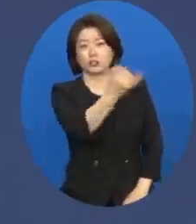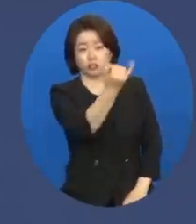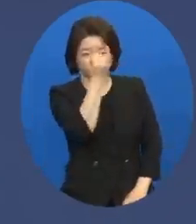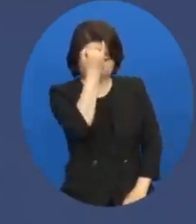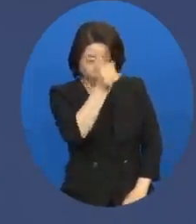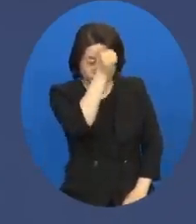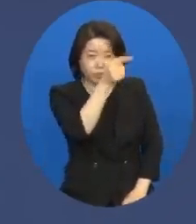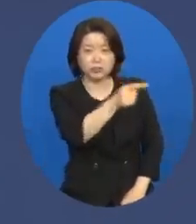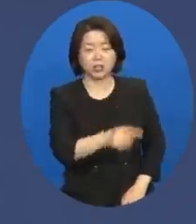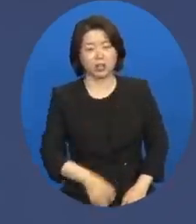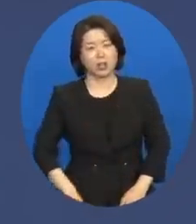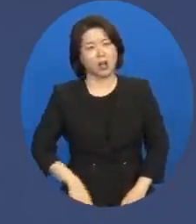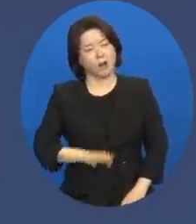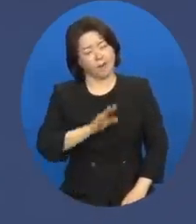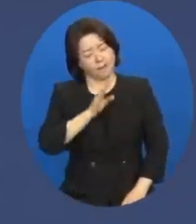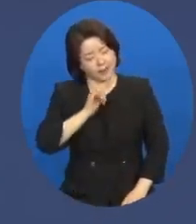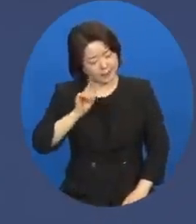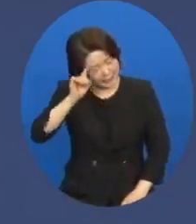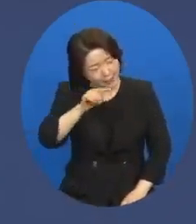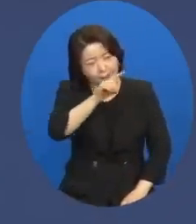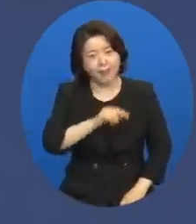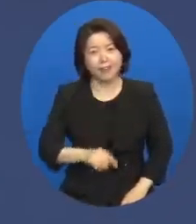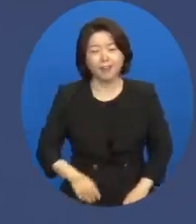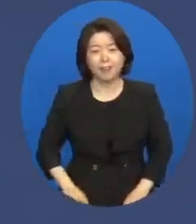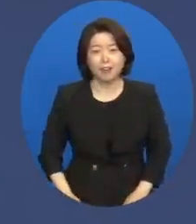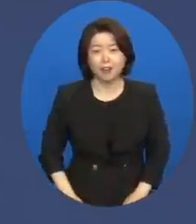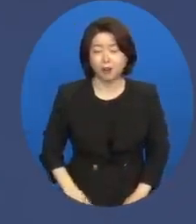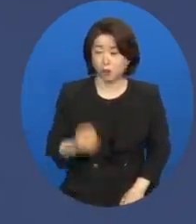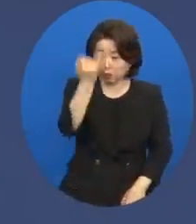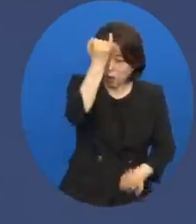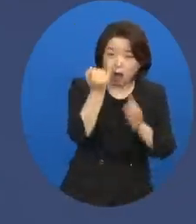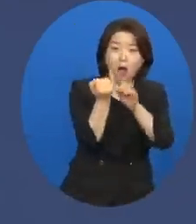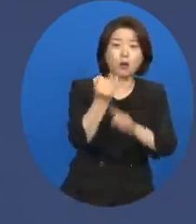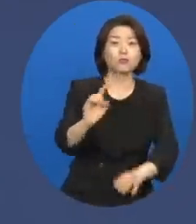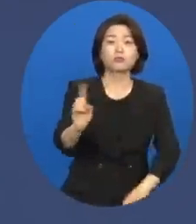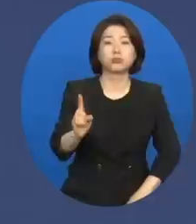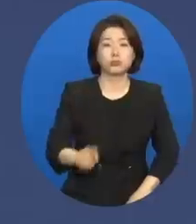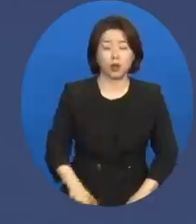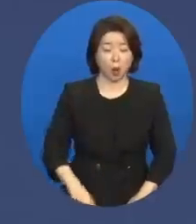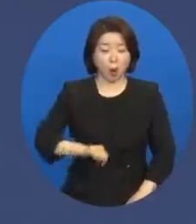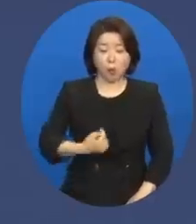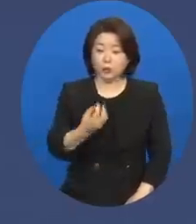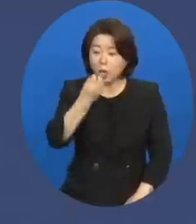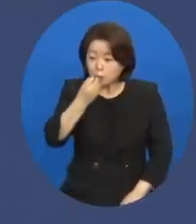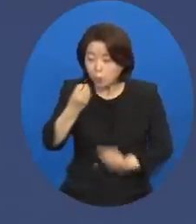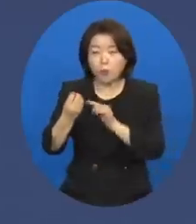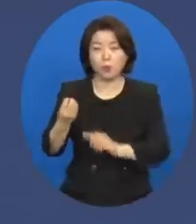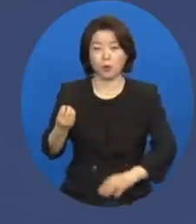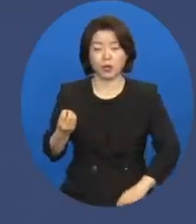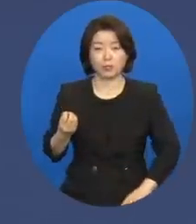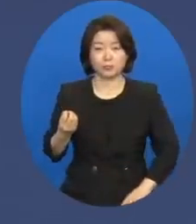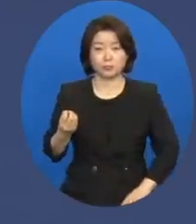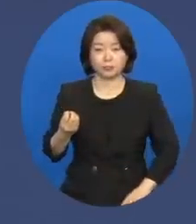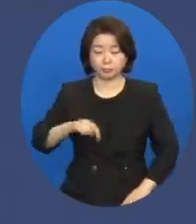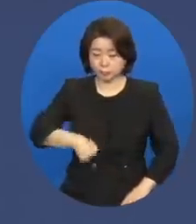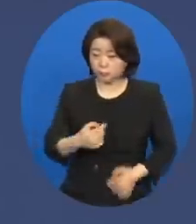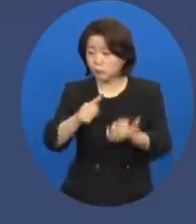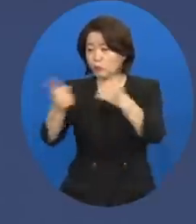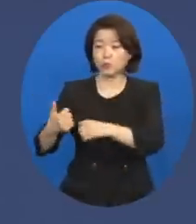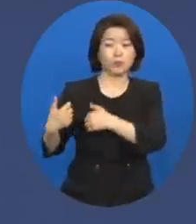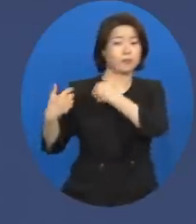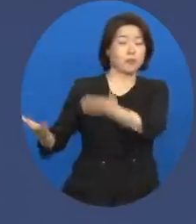아, 나 정말 짜증나고 아니 그렇게 하고 그 하와 누님도 혼자 그렇게 먹었으면 그럼 혼자